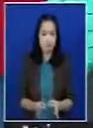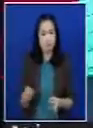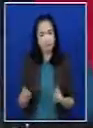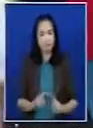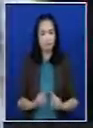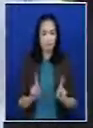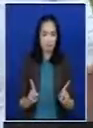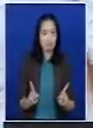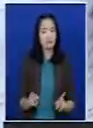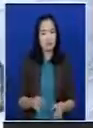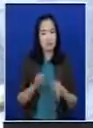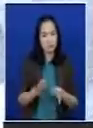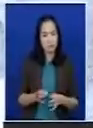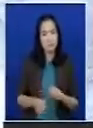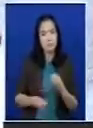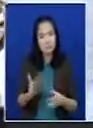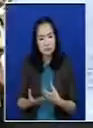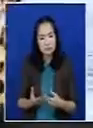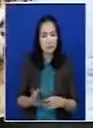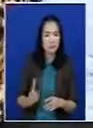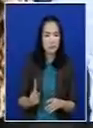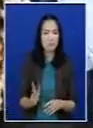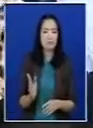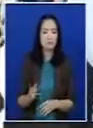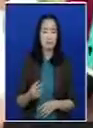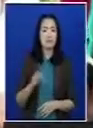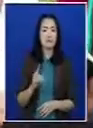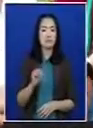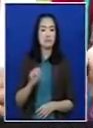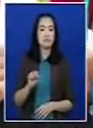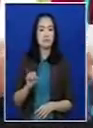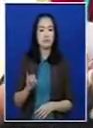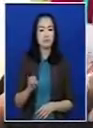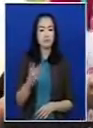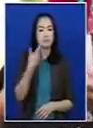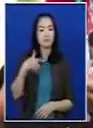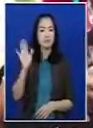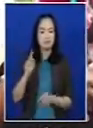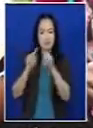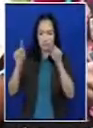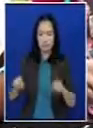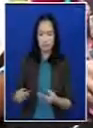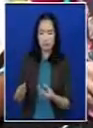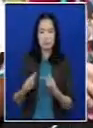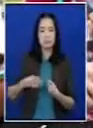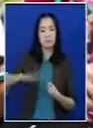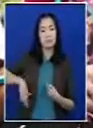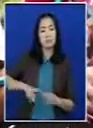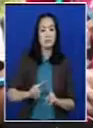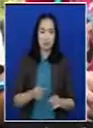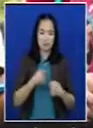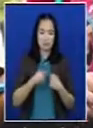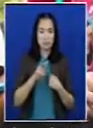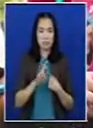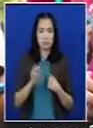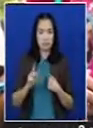จะให้ปากคำหรือไม่ให้ปากคำสุดท้ายก็ให้เจ้าหน้าที่ DSI กลับไปทำหนังสือส่งกลับมายืนยันครับในฐานะรัฐมนตรีว่